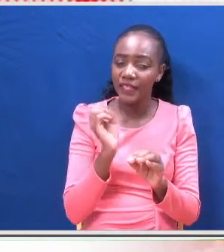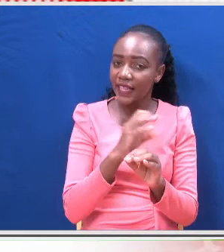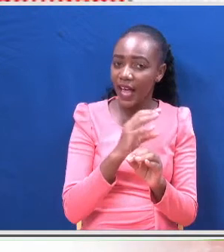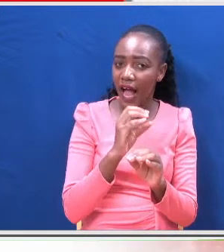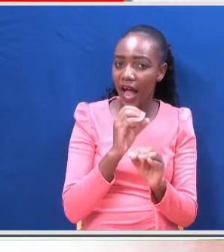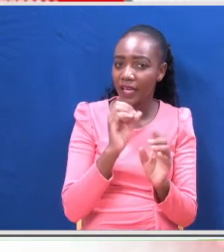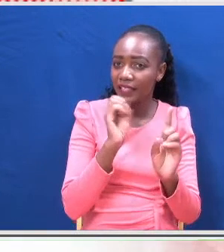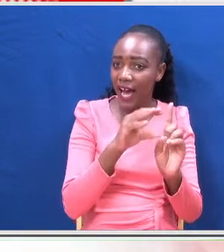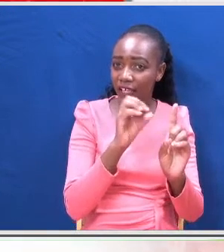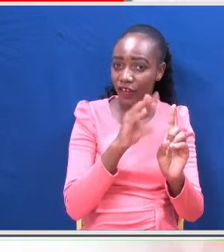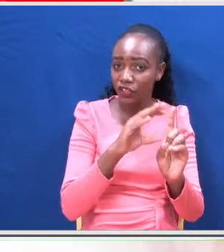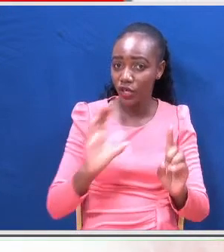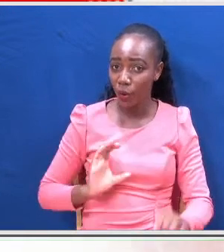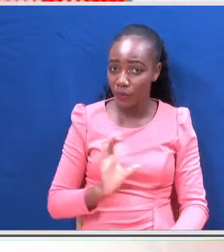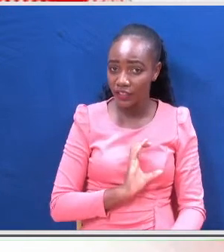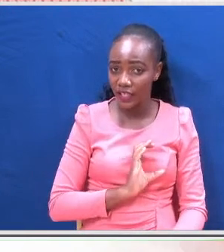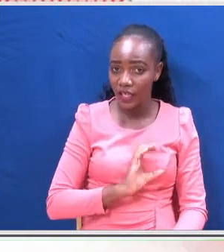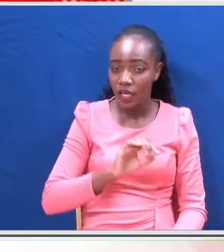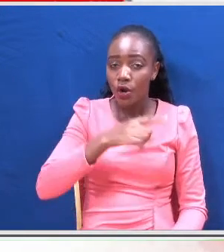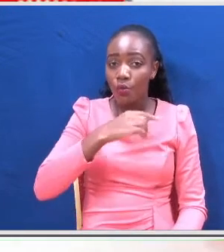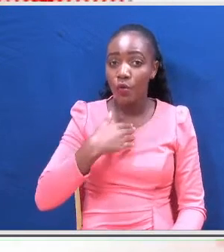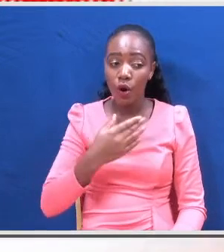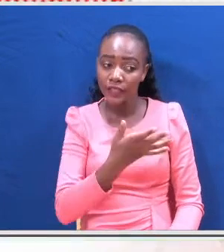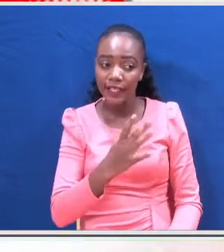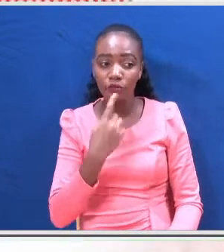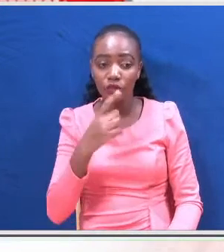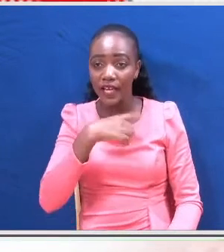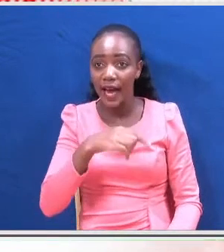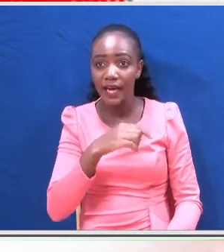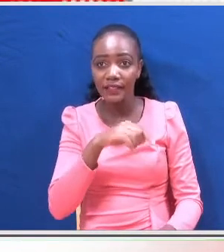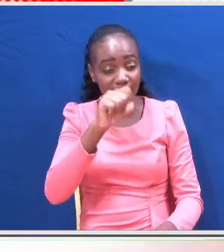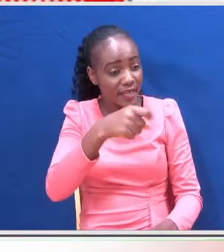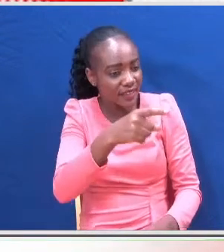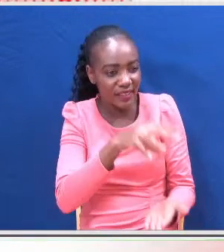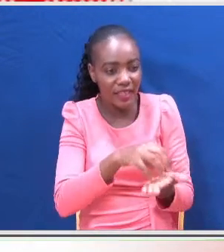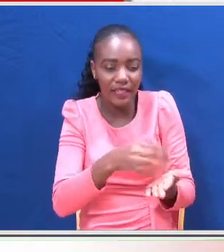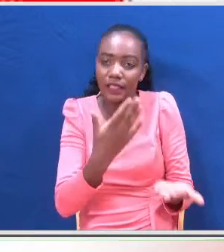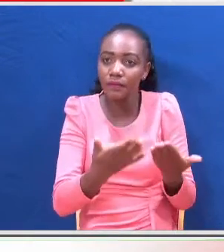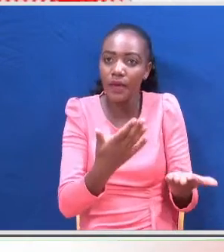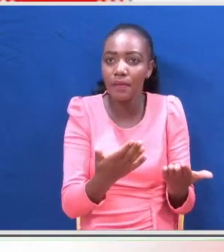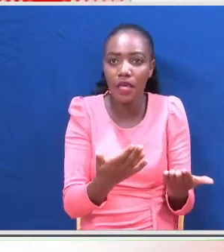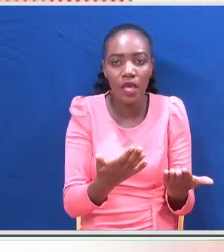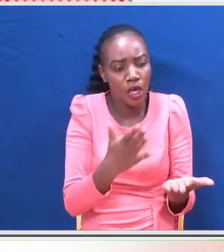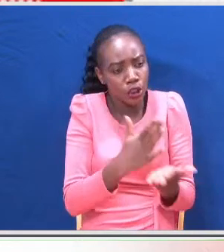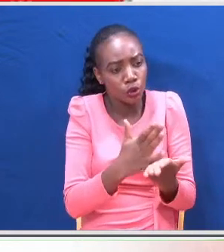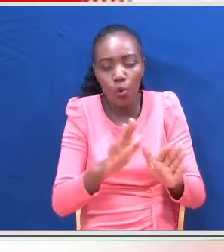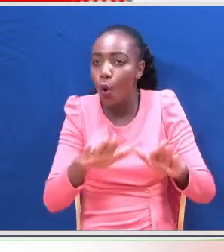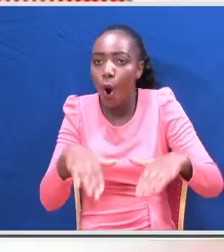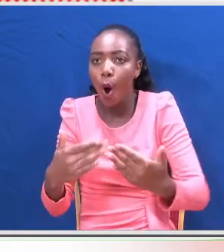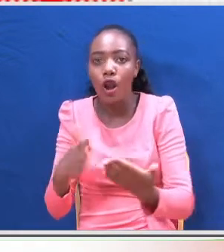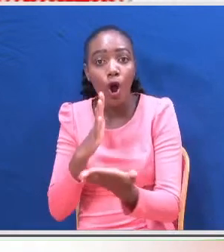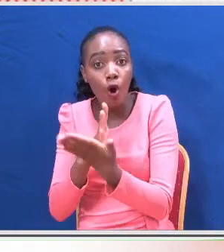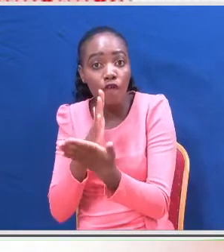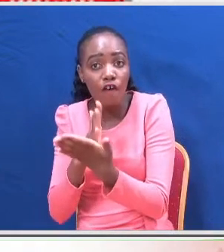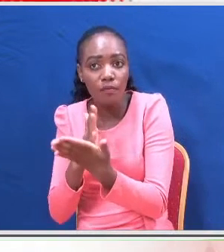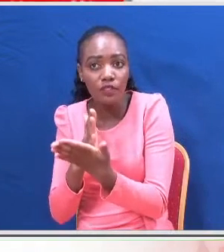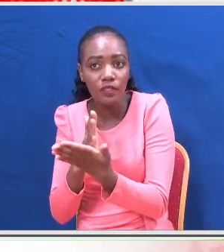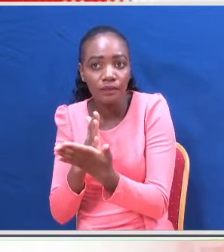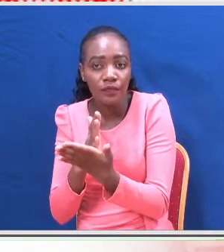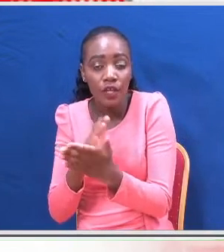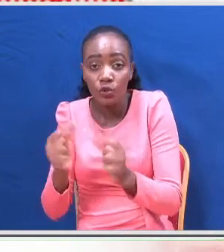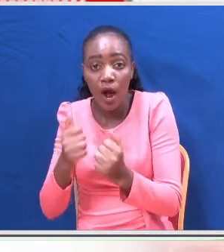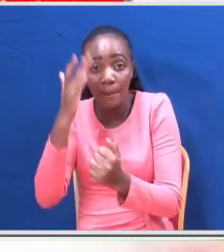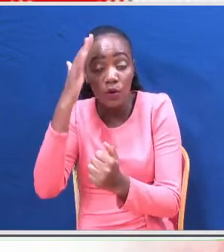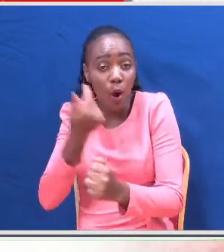vaccine safety advisory committee to tell us, yes, this case is either some are confirmed to be by the